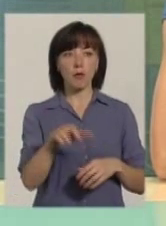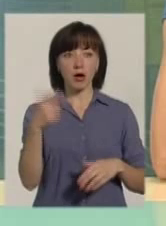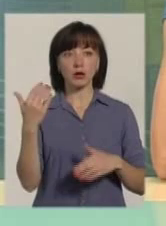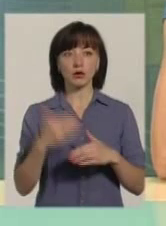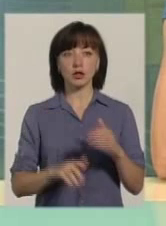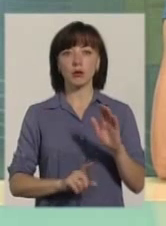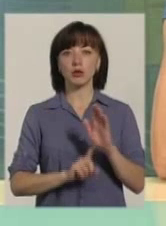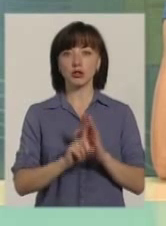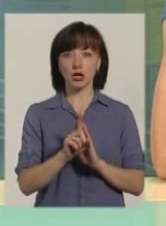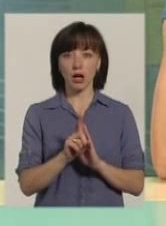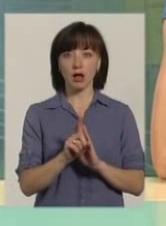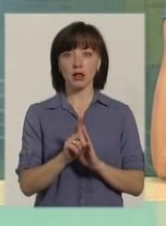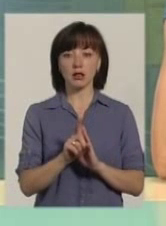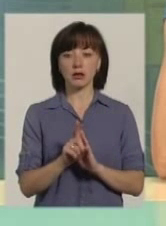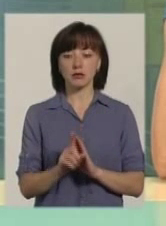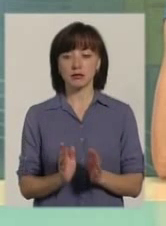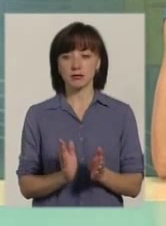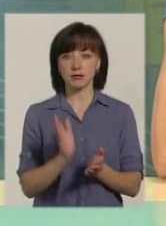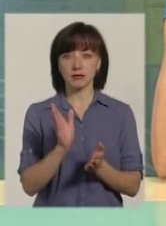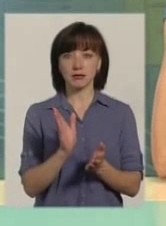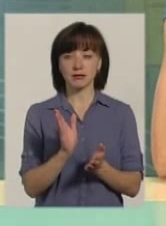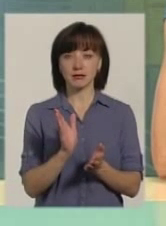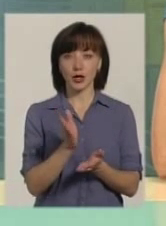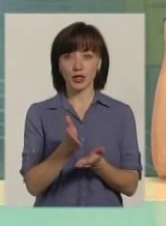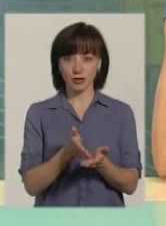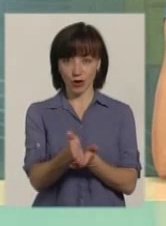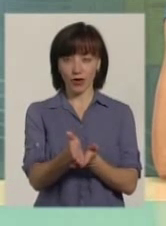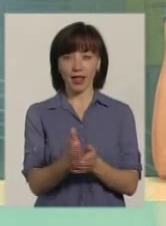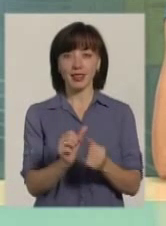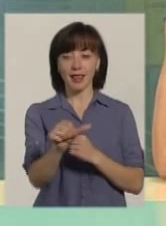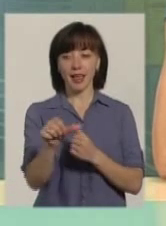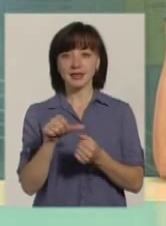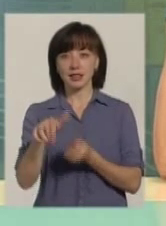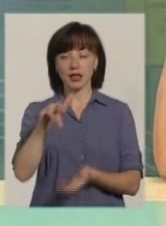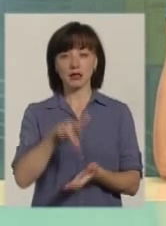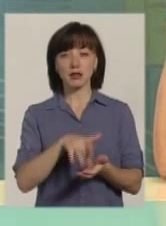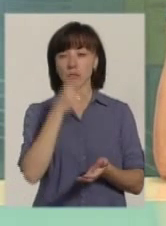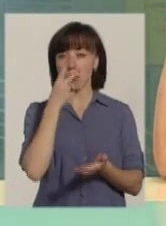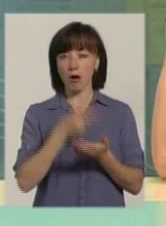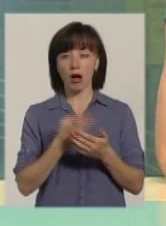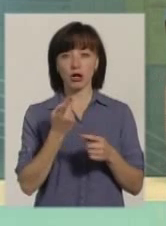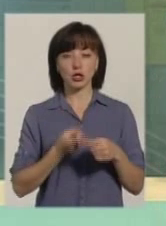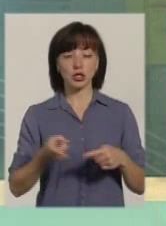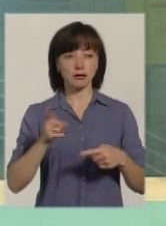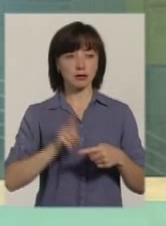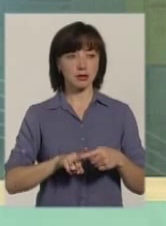почали рухатися по шляху децентралізації, вже бачать оці,